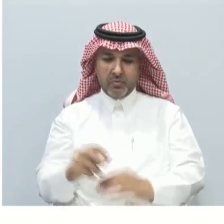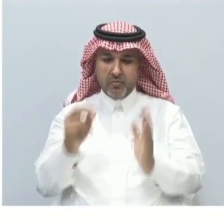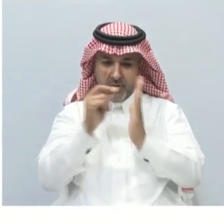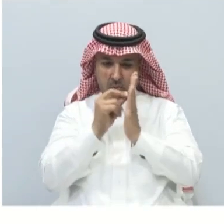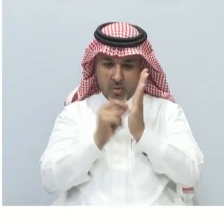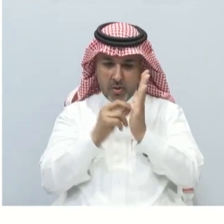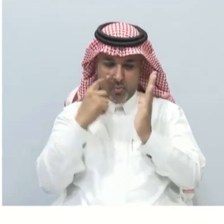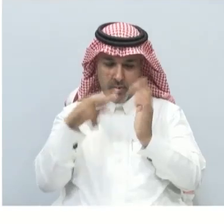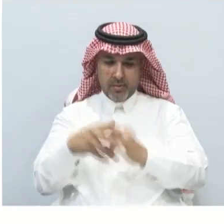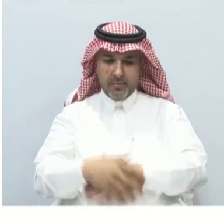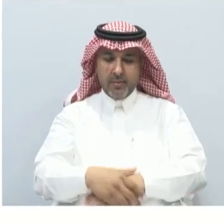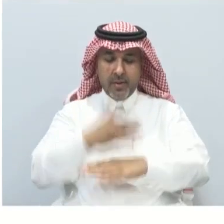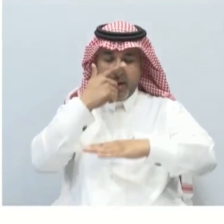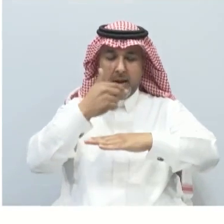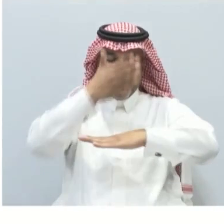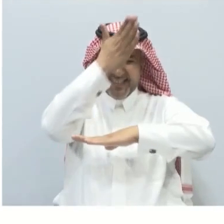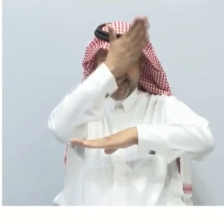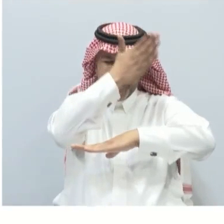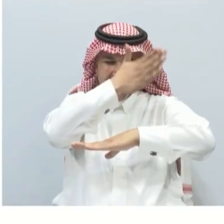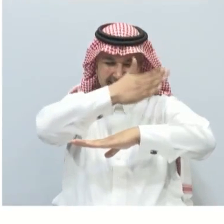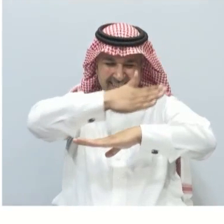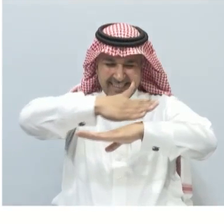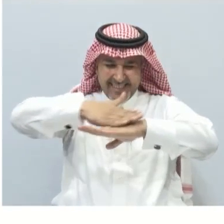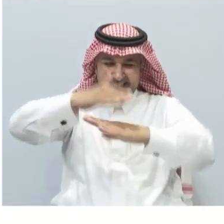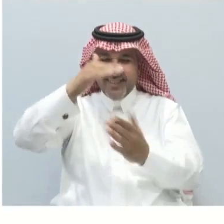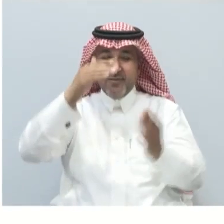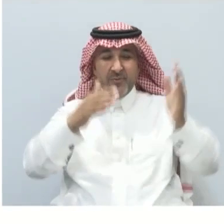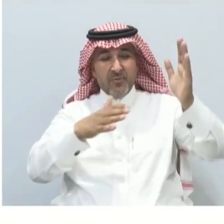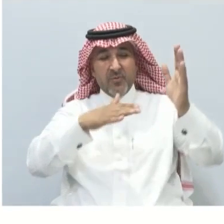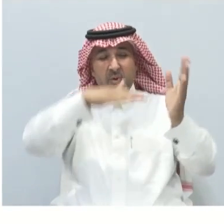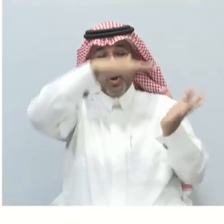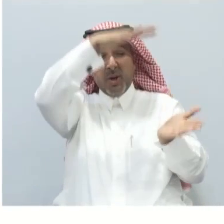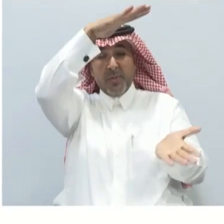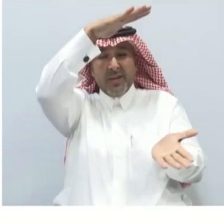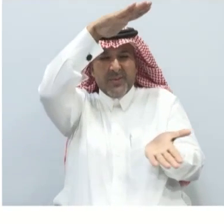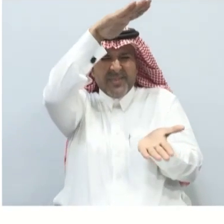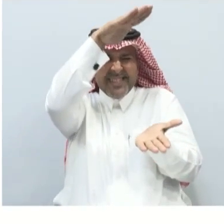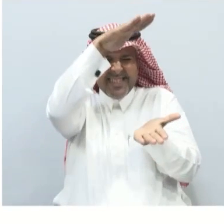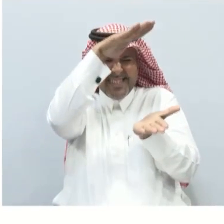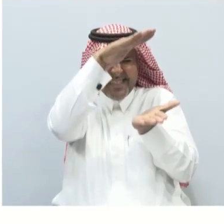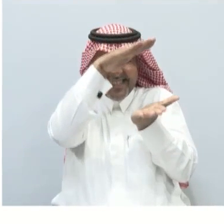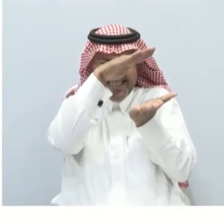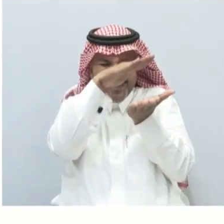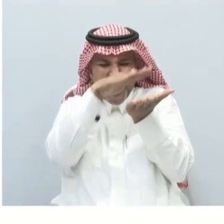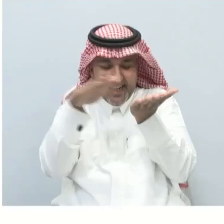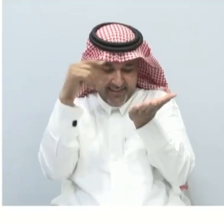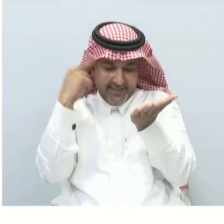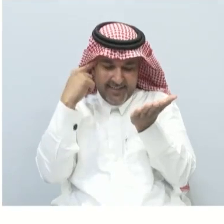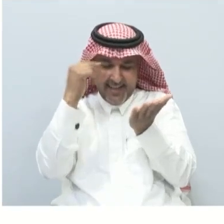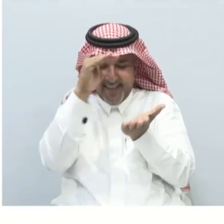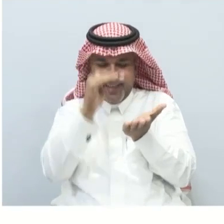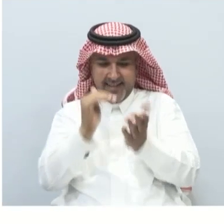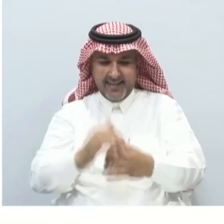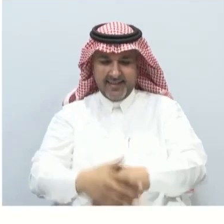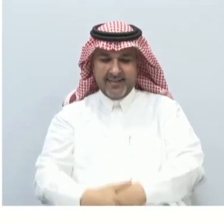ايضا نشوف منحنى الداله الاضمحلال كما ذكرنا لكم انهم منحنى متصل ومتباين ولكنه متناقص